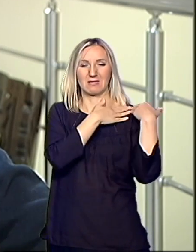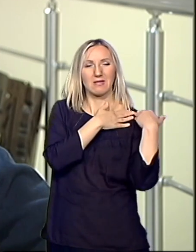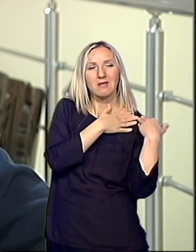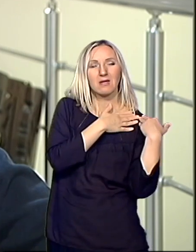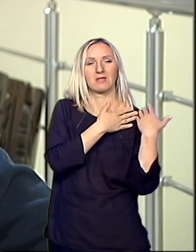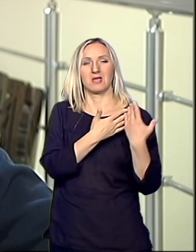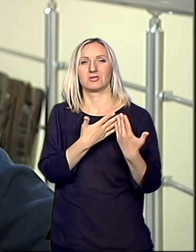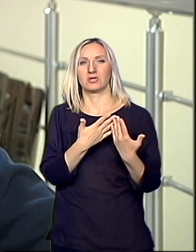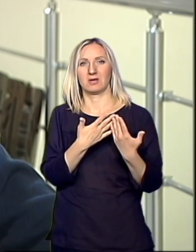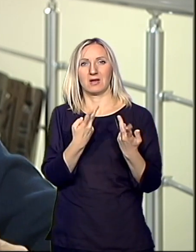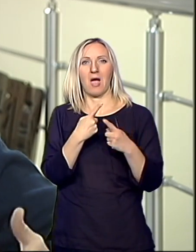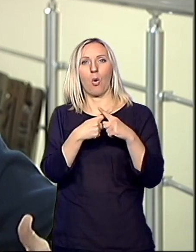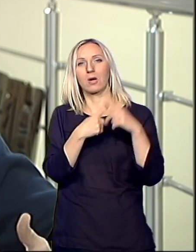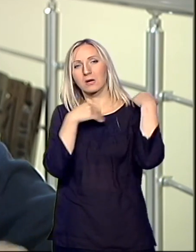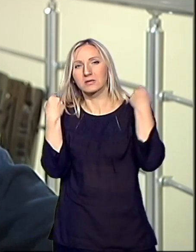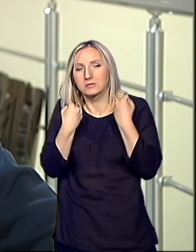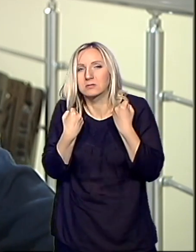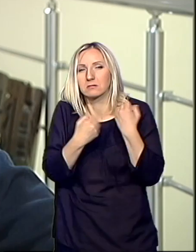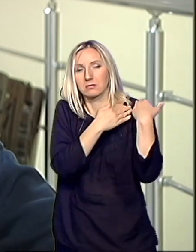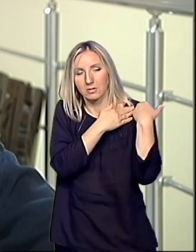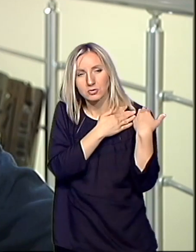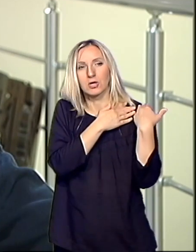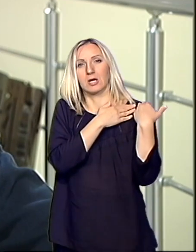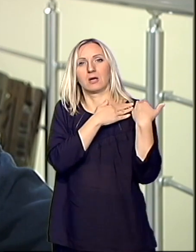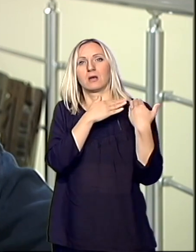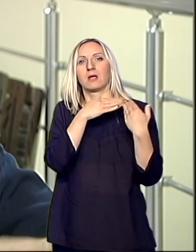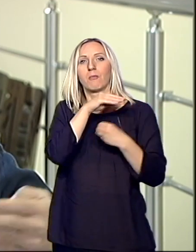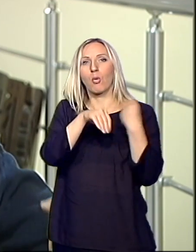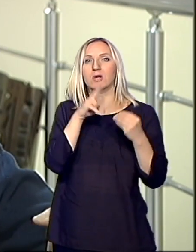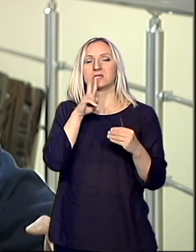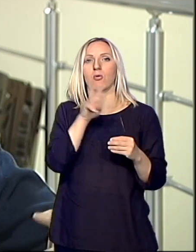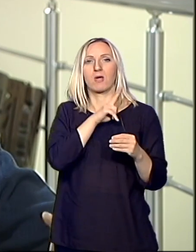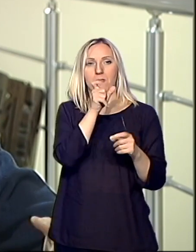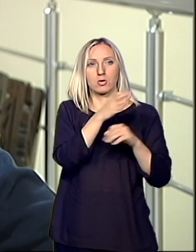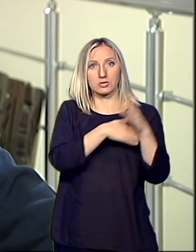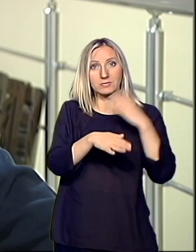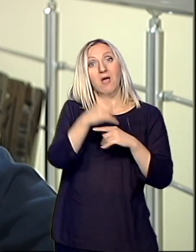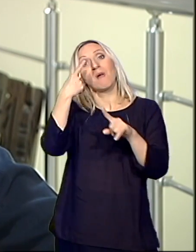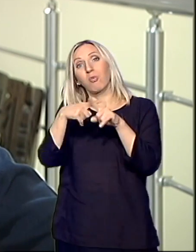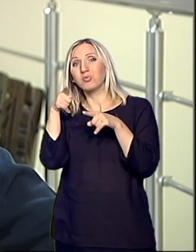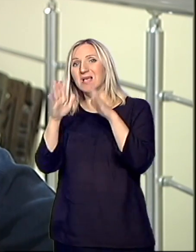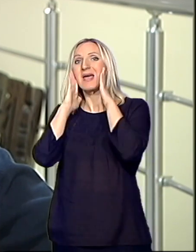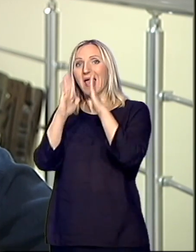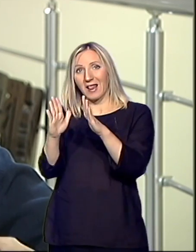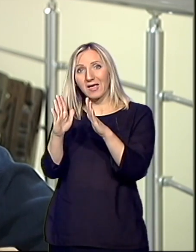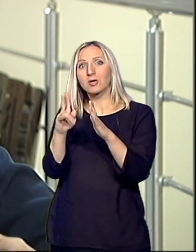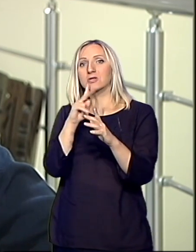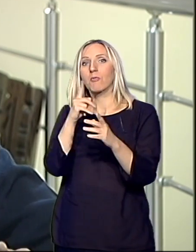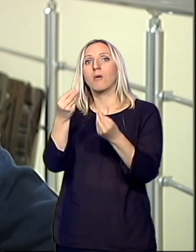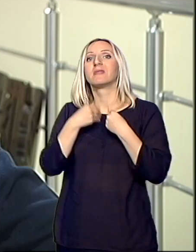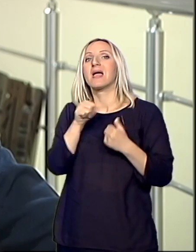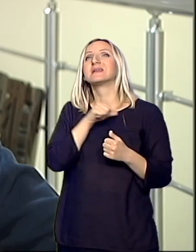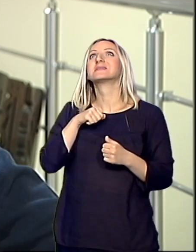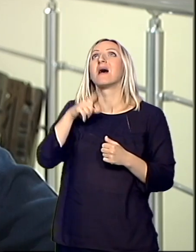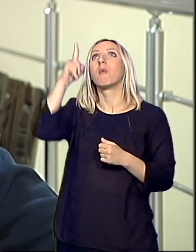krstu porodice koja ima dete sa invaliditetom i u religioznom modelu koji vam zapravo nudi samo Božju